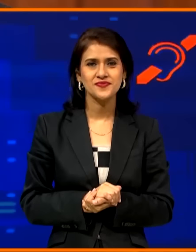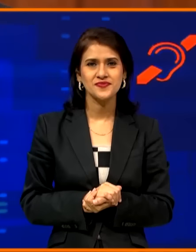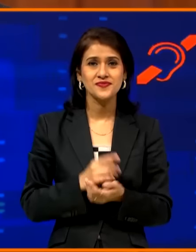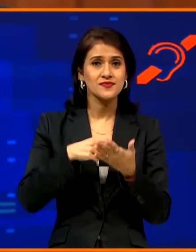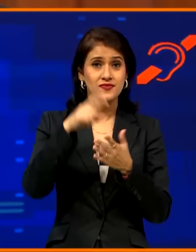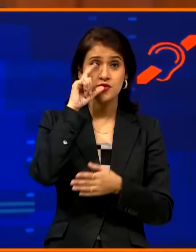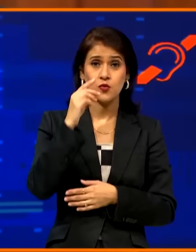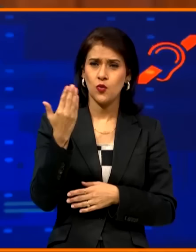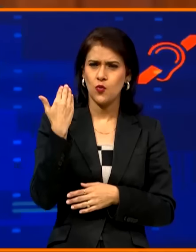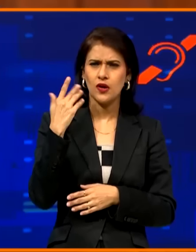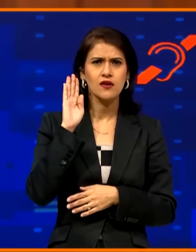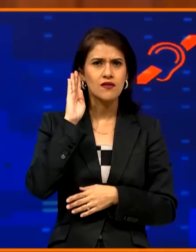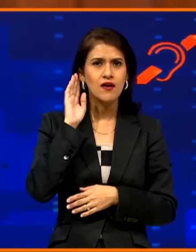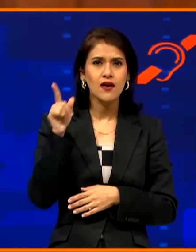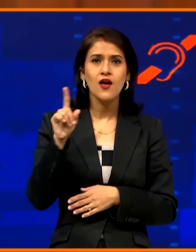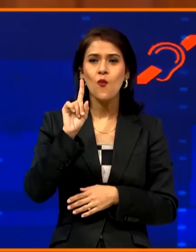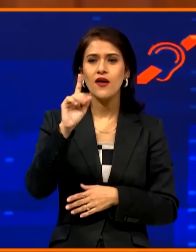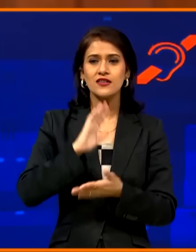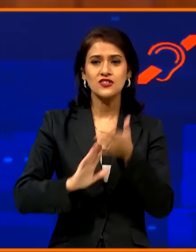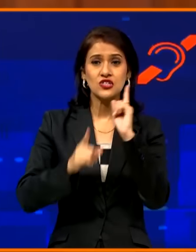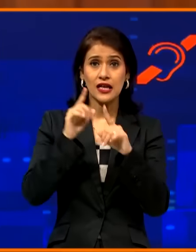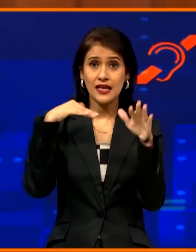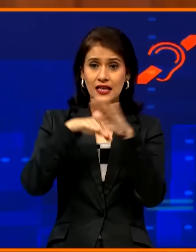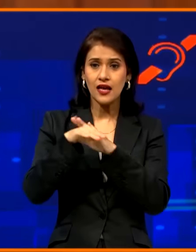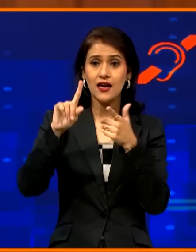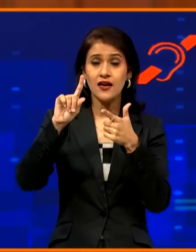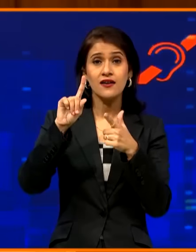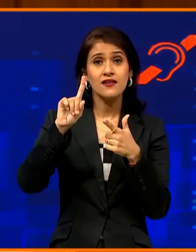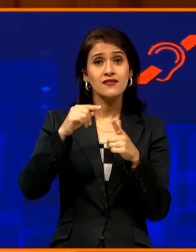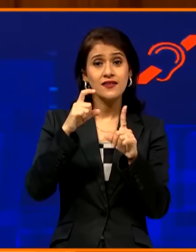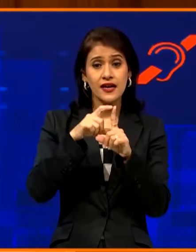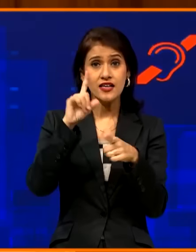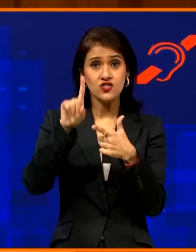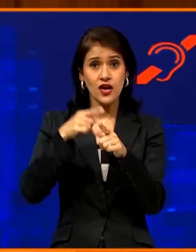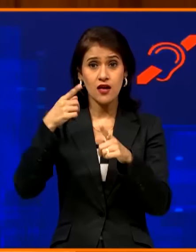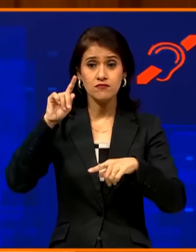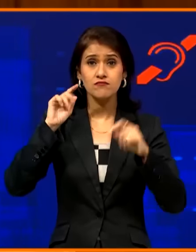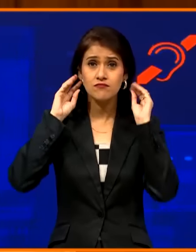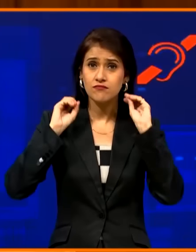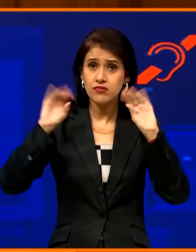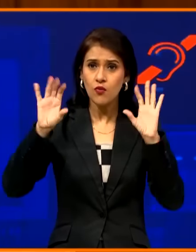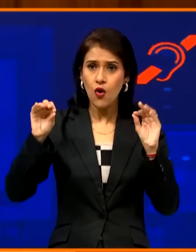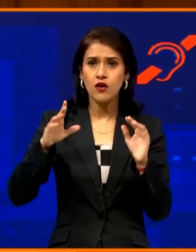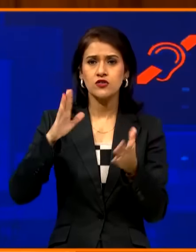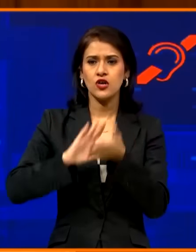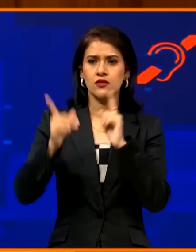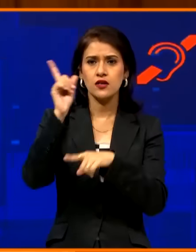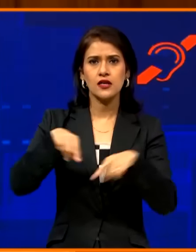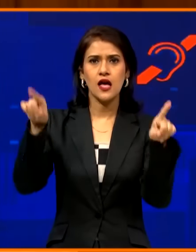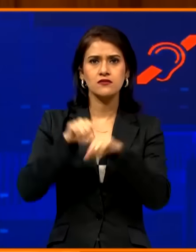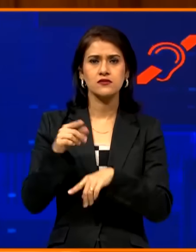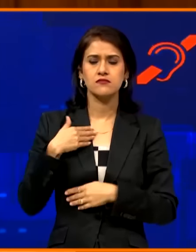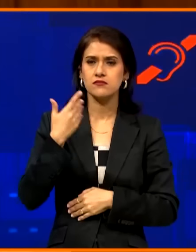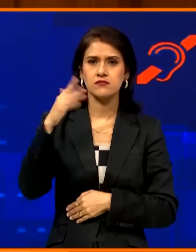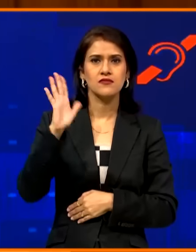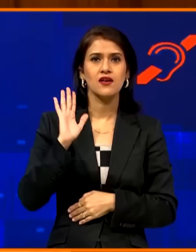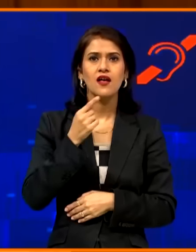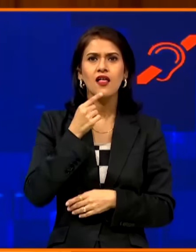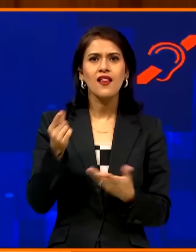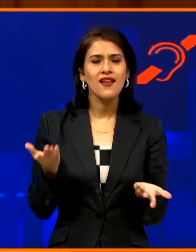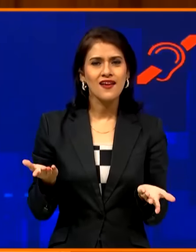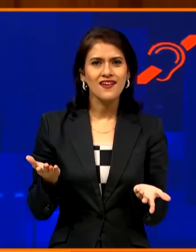शादी में डीजे बज रहा था वो निकाह कराने से मना कर दिया हां हां बिल्कुल हम तो ये फैसला कर रहे हैं हम ये कह रहे हैं